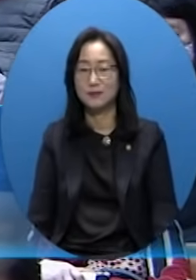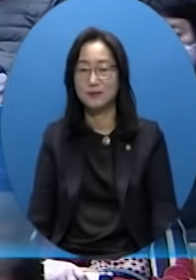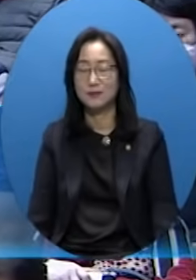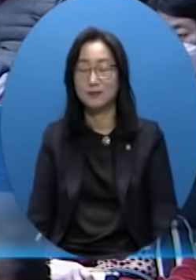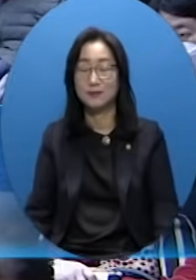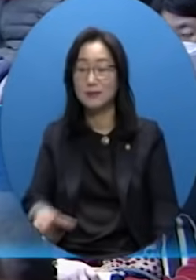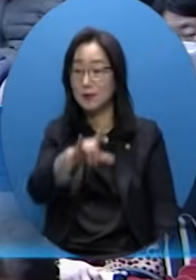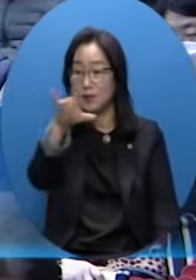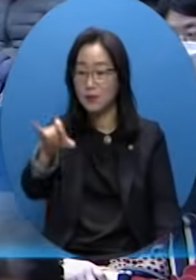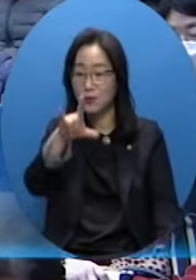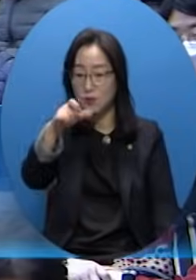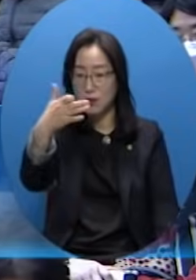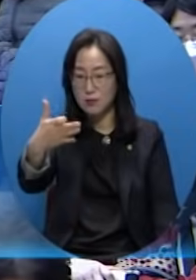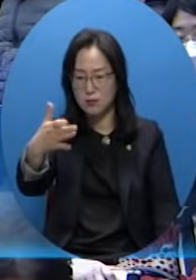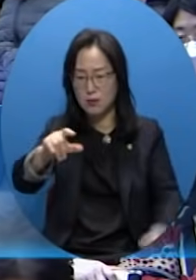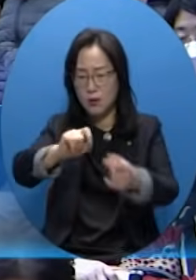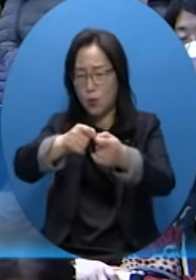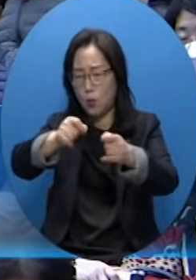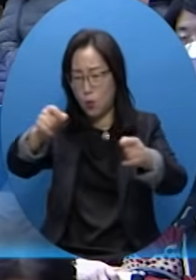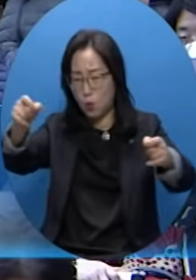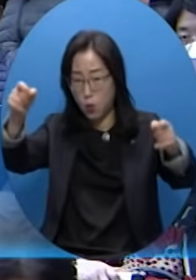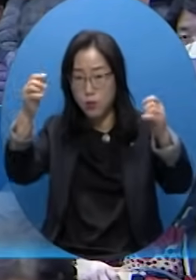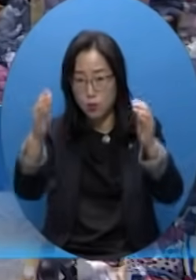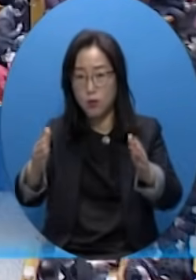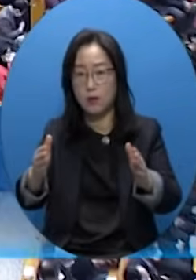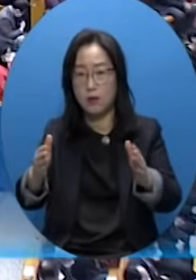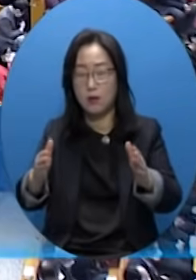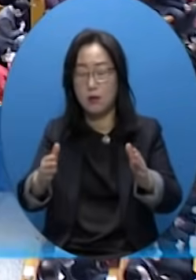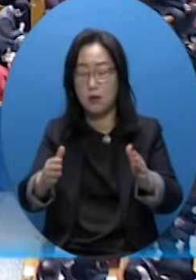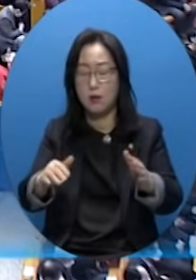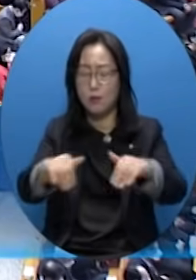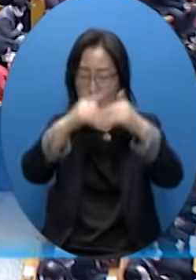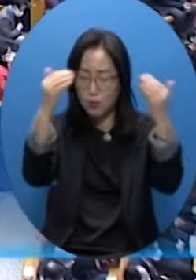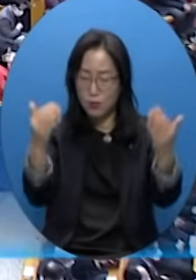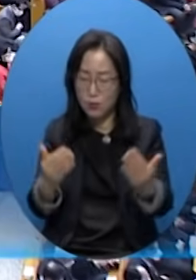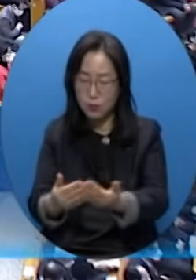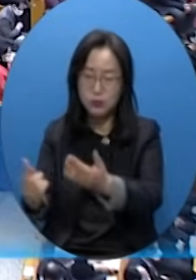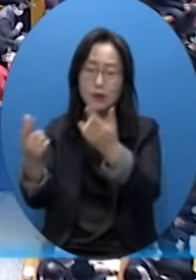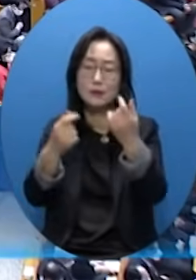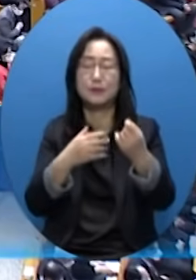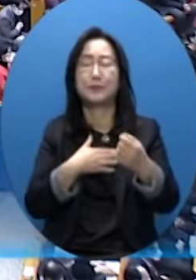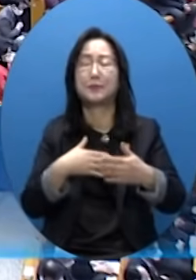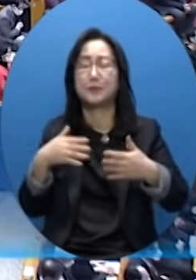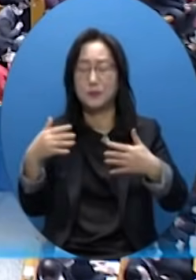코로나 일부의 장기화로 모두가 피곤하고